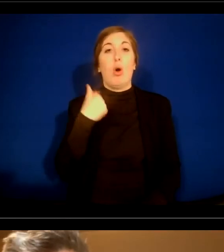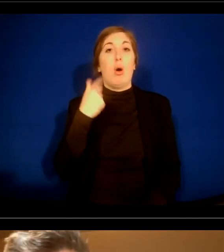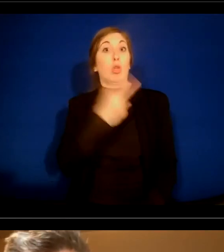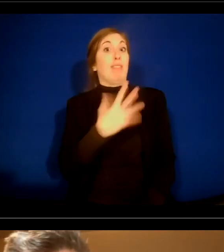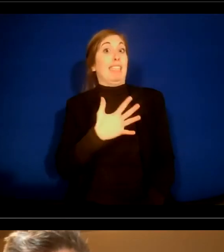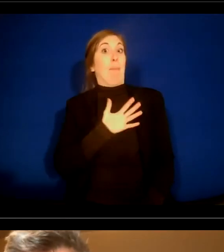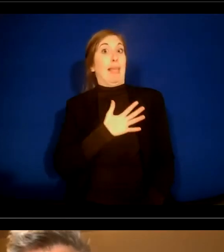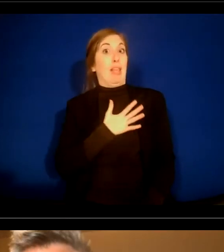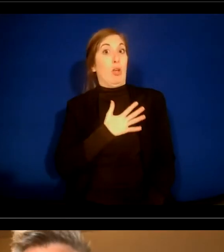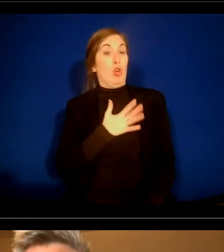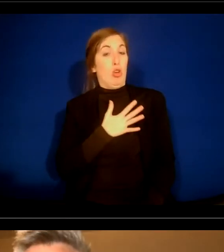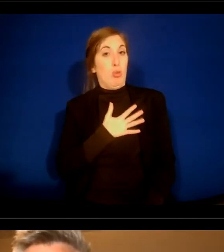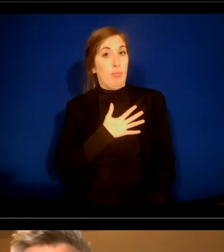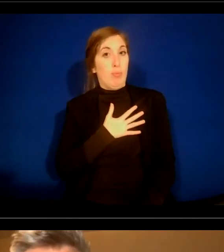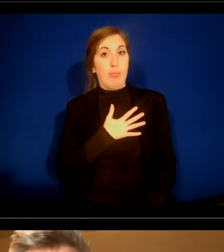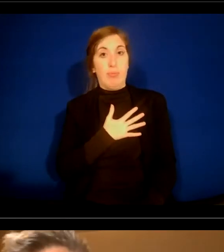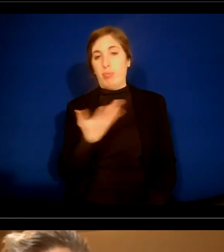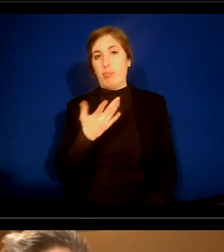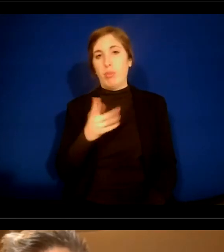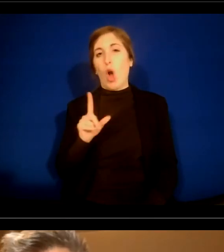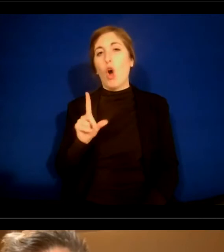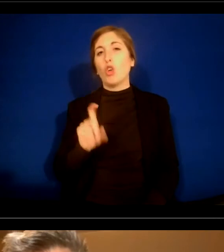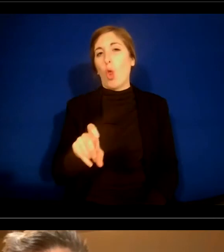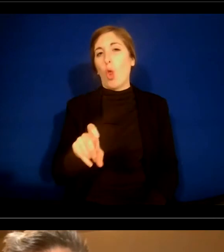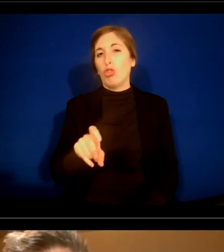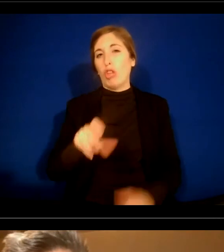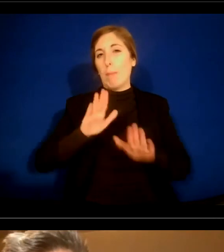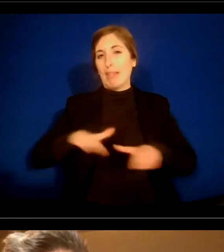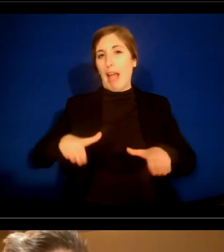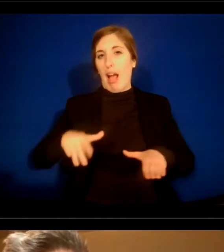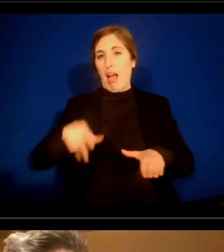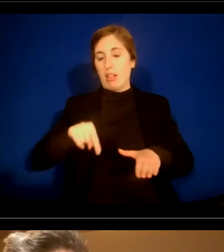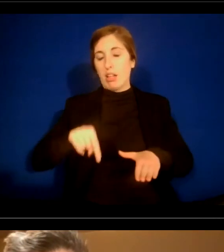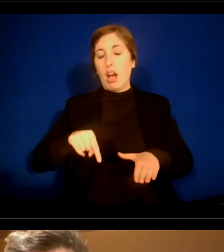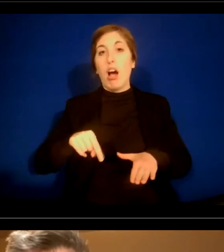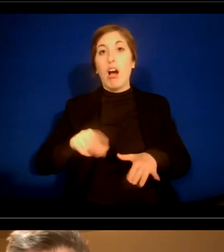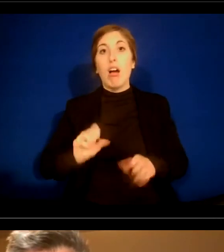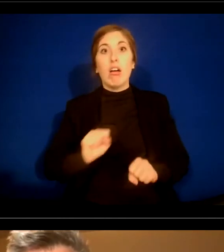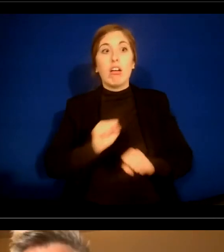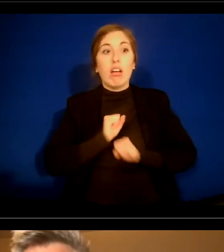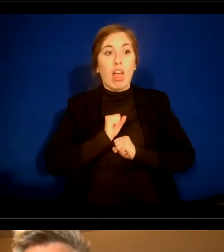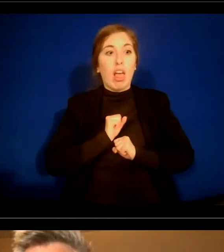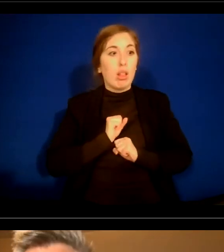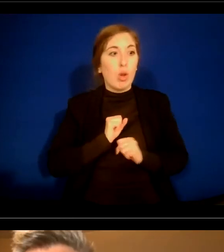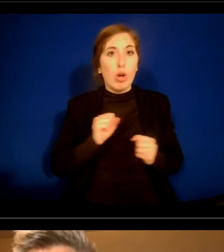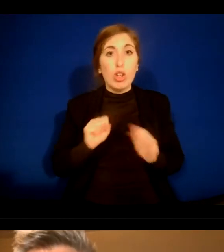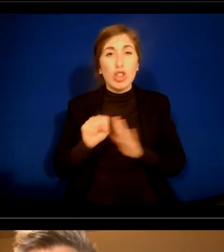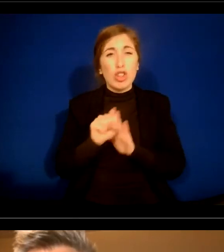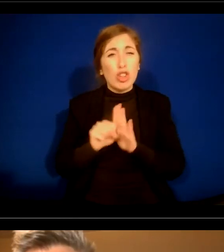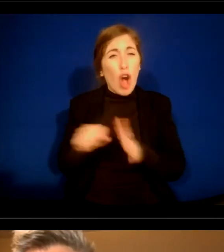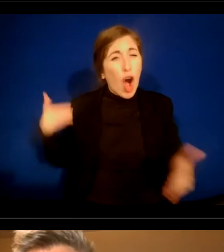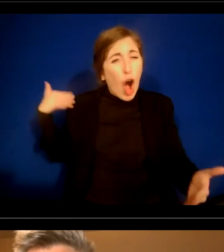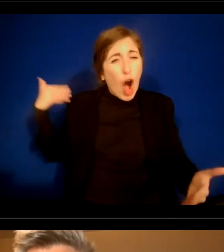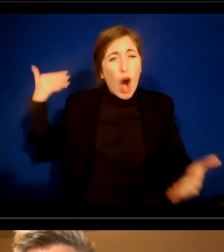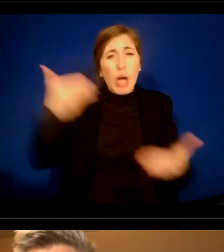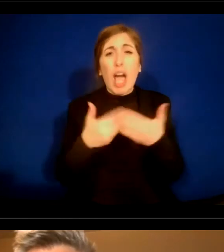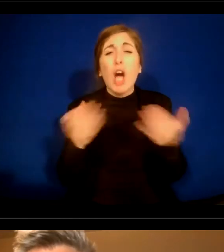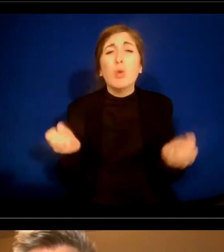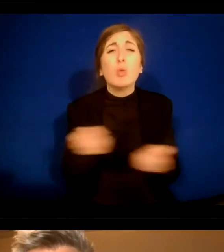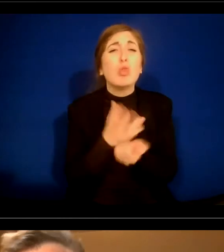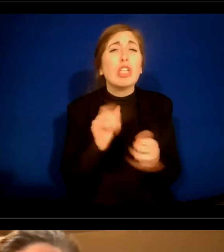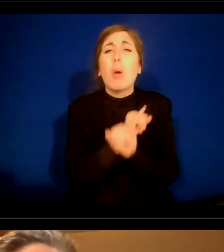quello dell'oncologia pediatrica, credo non sia mai accaduto nella storia che un paese dovrà